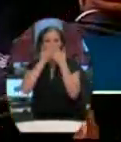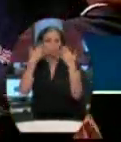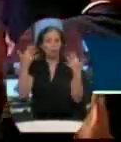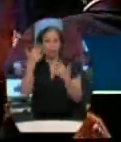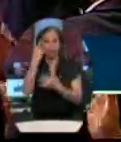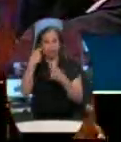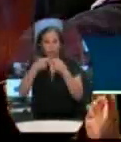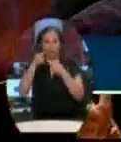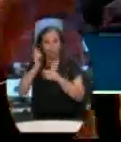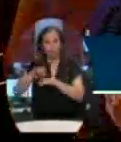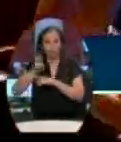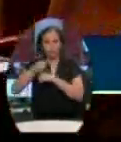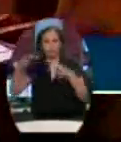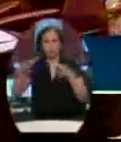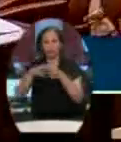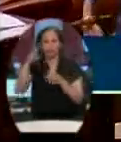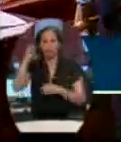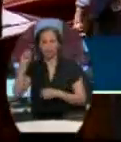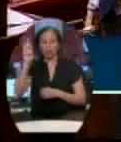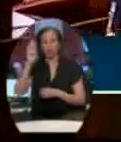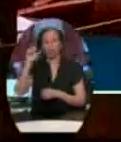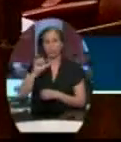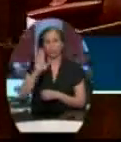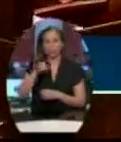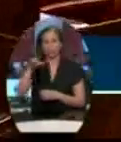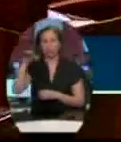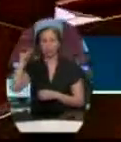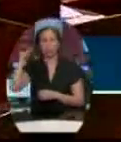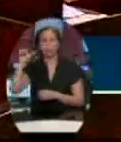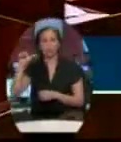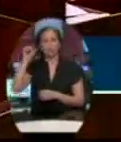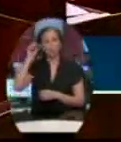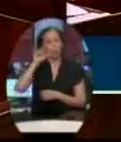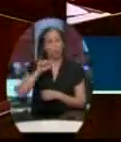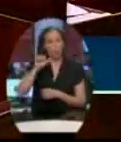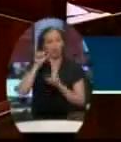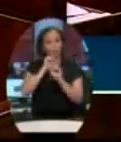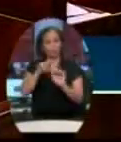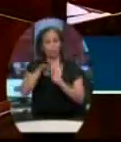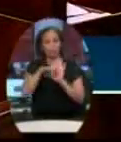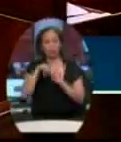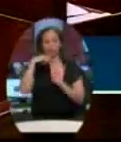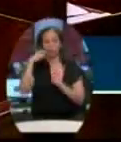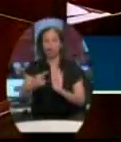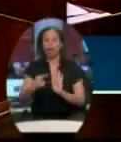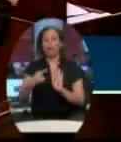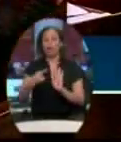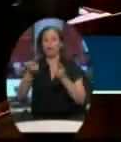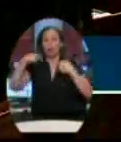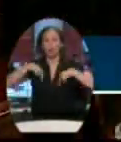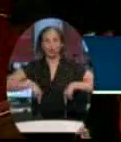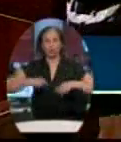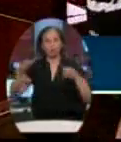חברי כנסת מהקואליציה, מירב בן ארי ואמיר אוחנה, הצביעו בעד החוק, אמר יושב ראש הקואליציה כי נתן חופש הצבעה לחברי